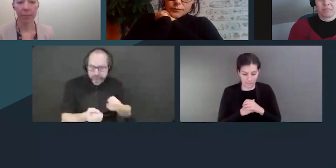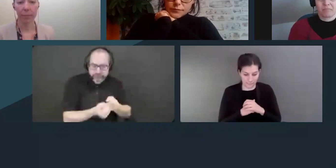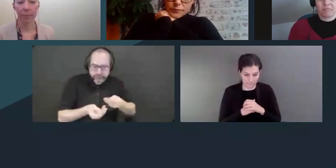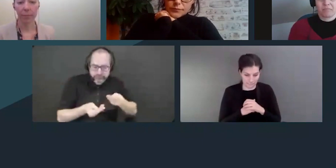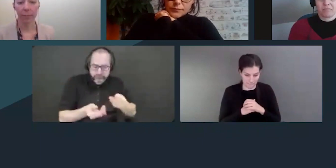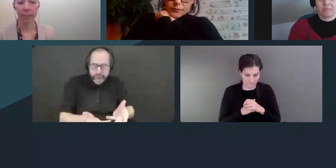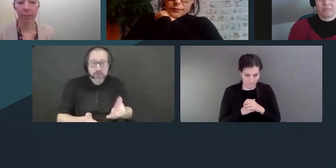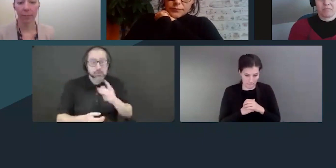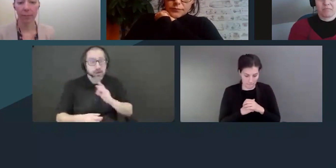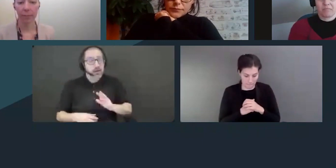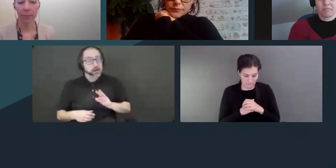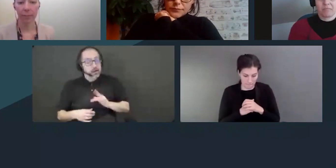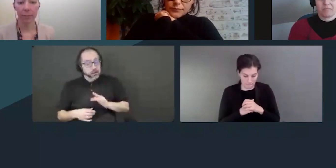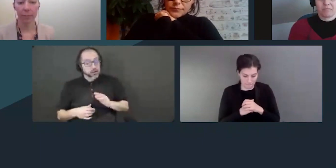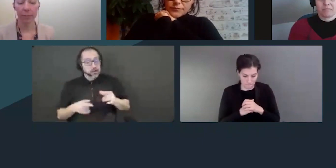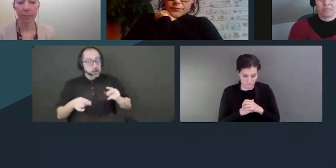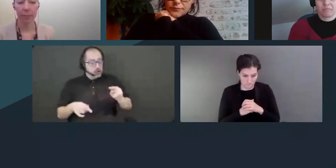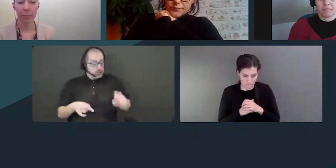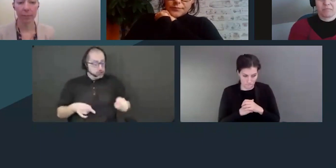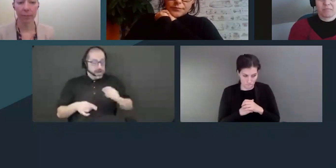d'interprétation. Euh,